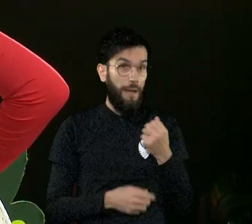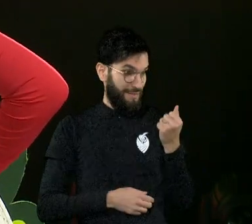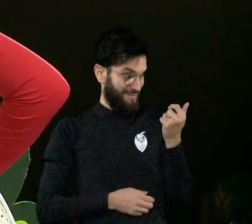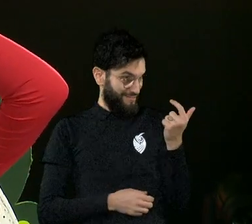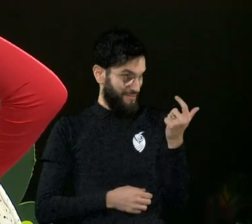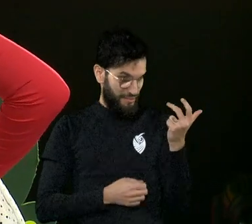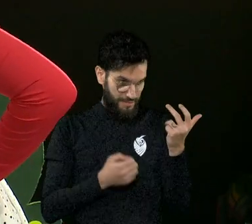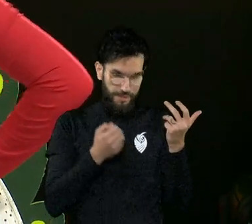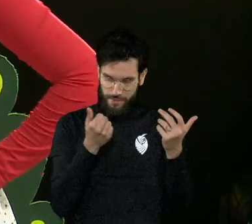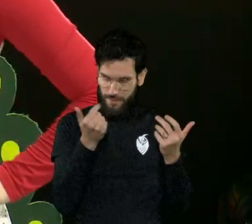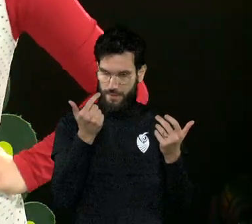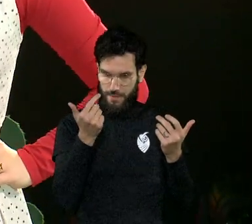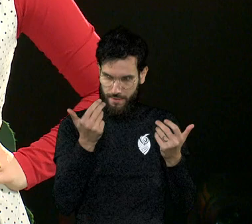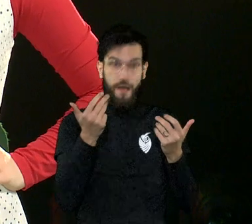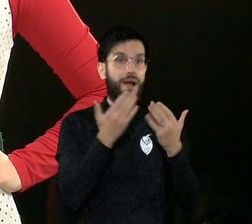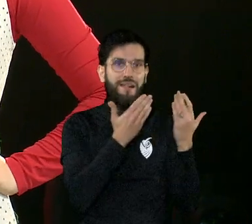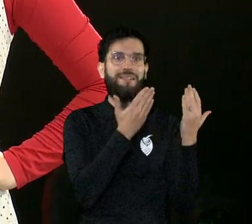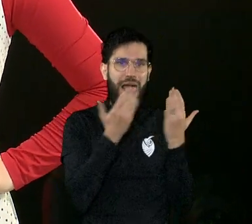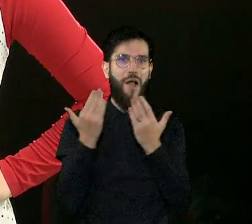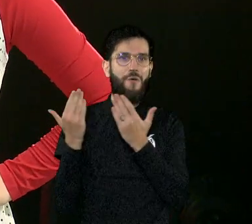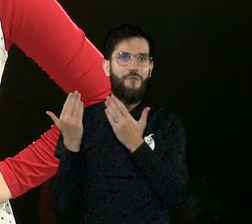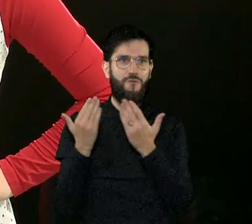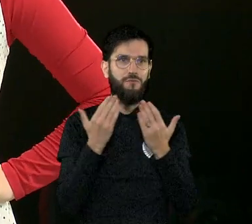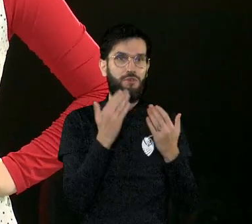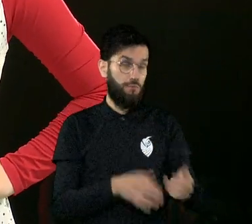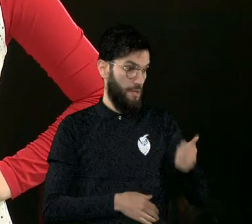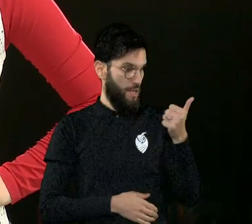počítať sa naučím.